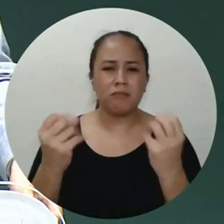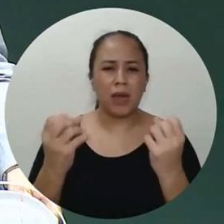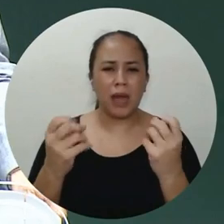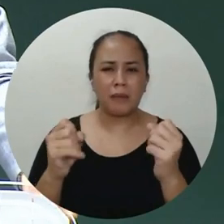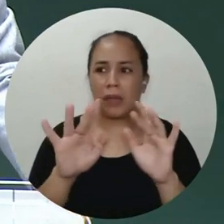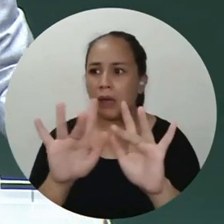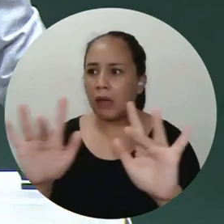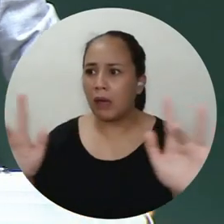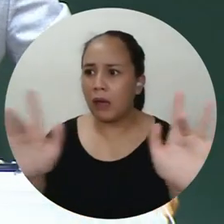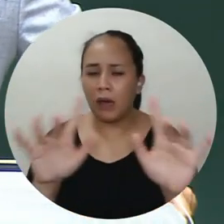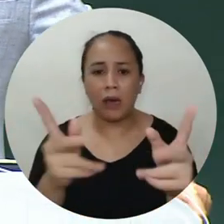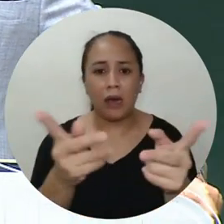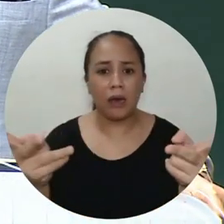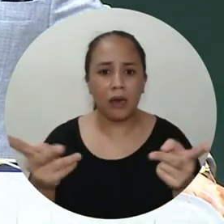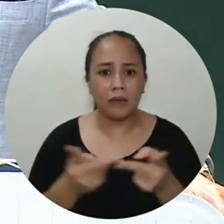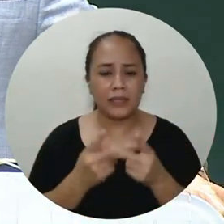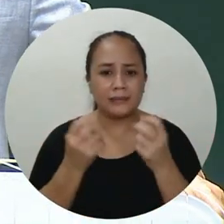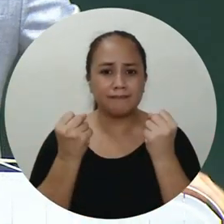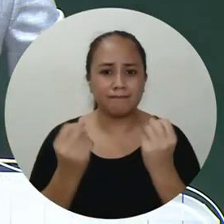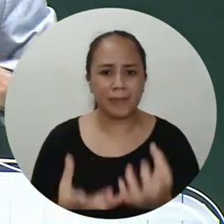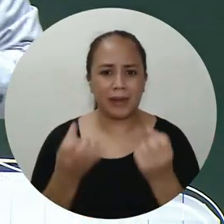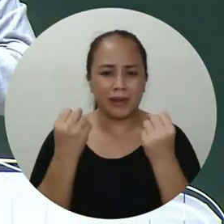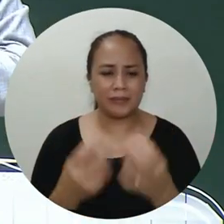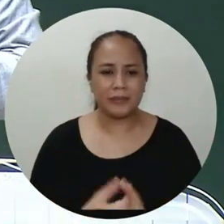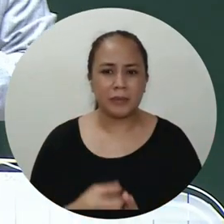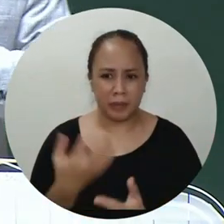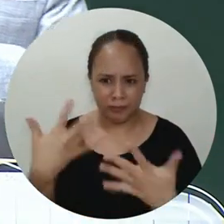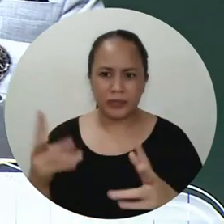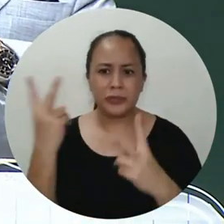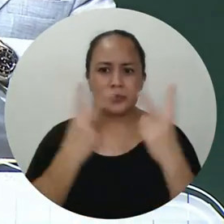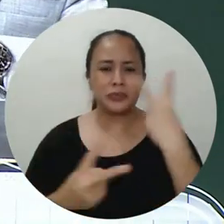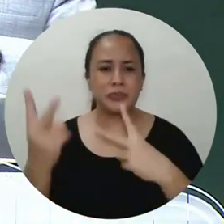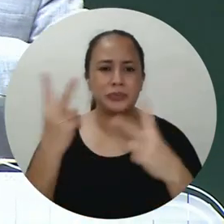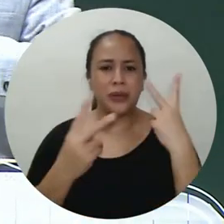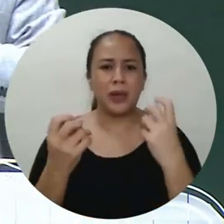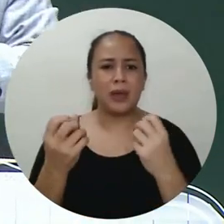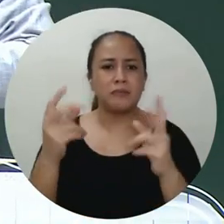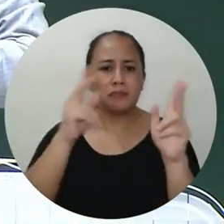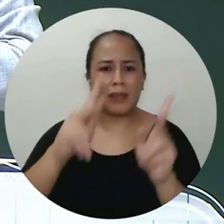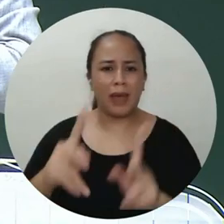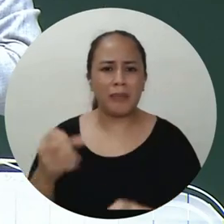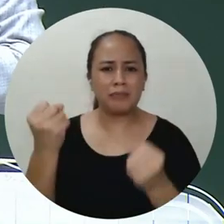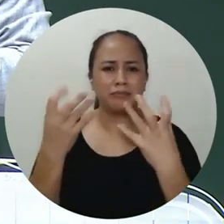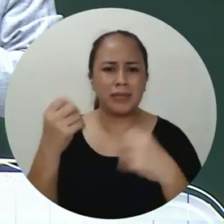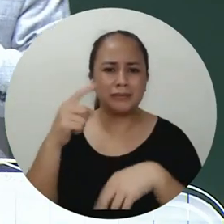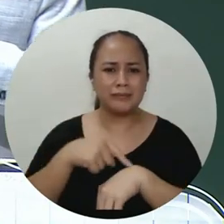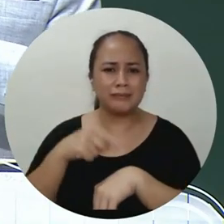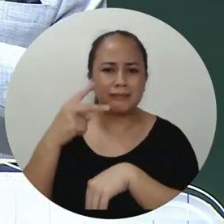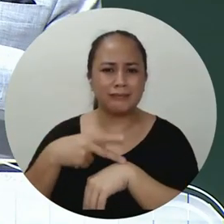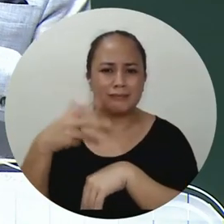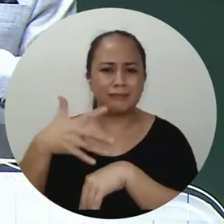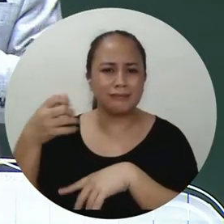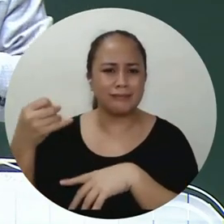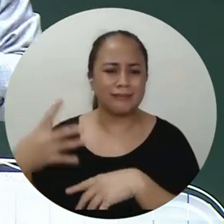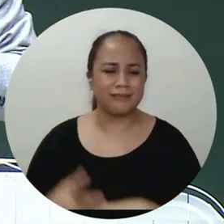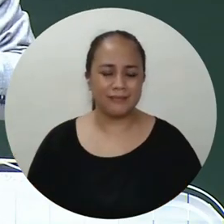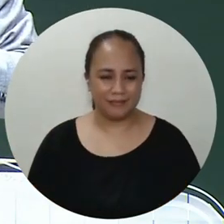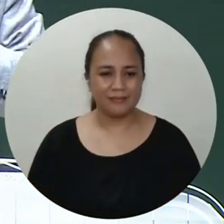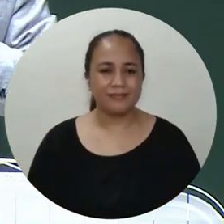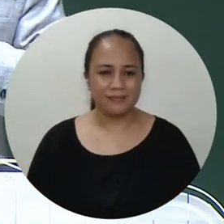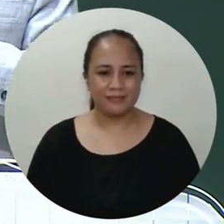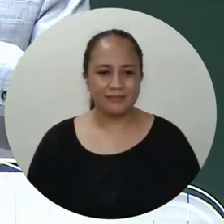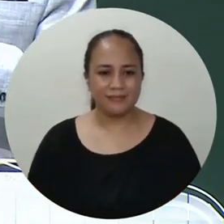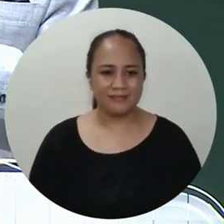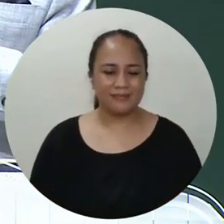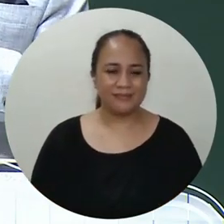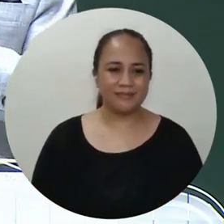그 팔라완 몇 번 갔었잖아요, 지금. I visited Palawan several times. 팔라완 몇 번 갔었는데 우리 지금 교회가 그 어려 선교도 가고